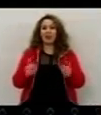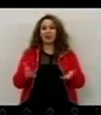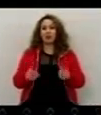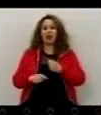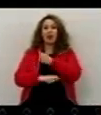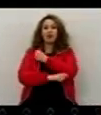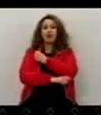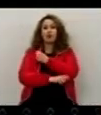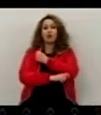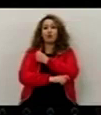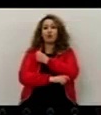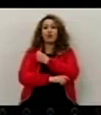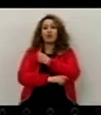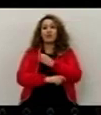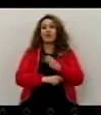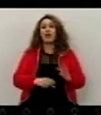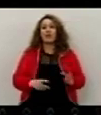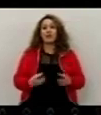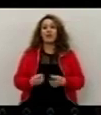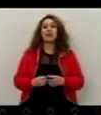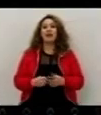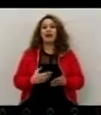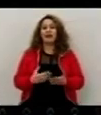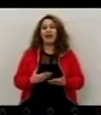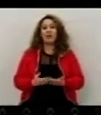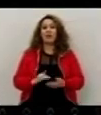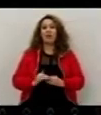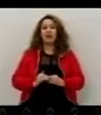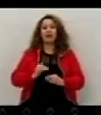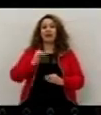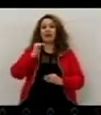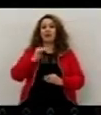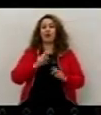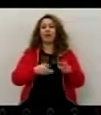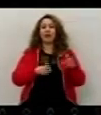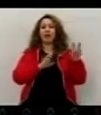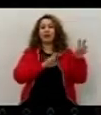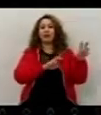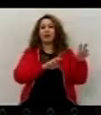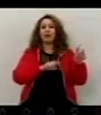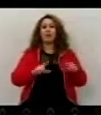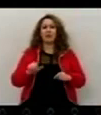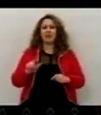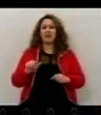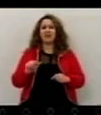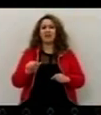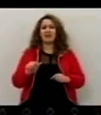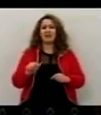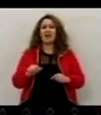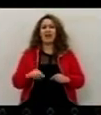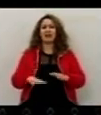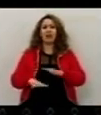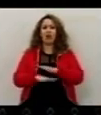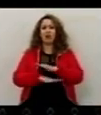قد أصبحت من الروافد الحقيقية للتنمية الفلاحية بالنظر لما تتوفر عليه من مقدرات